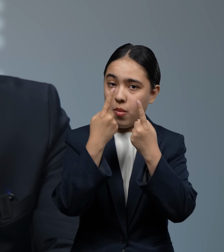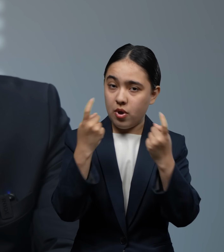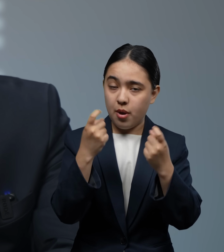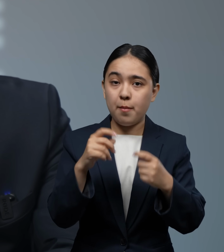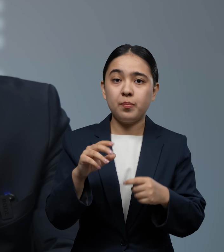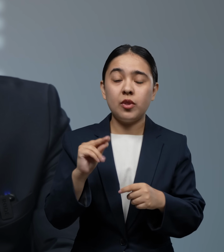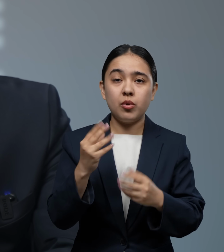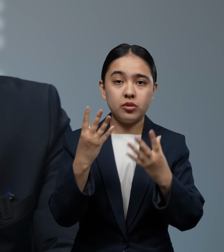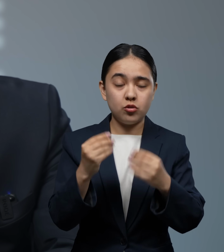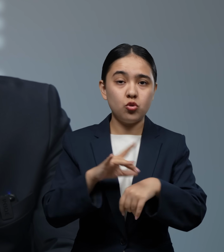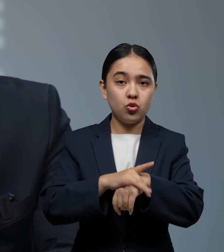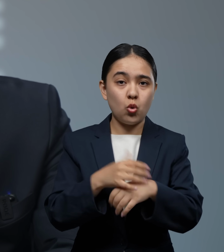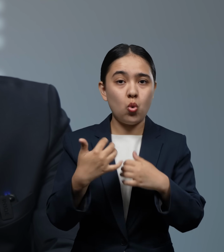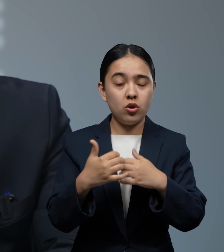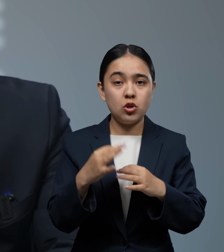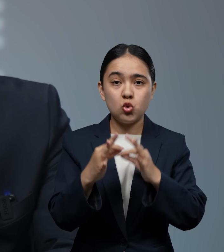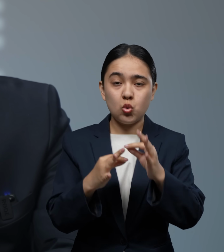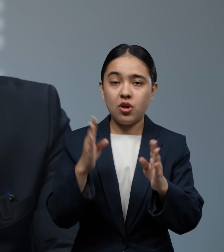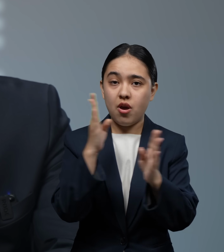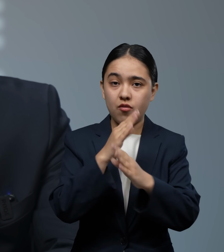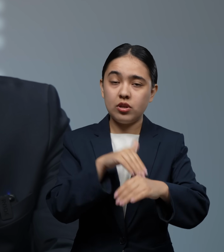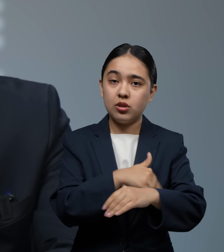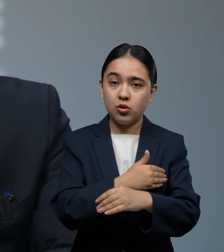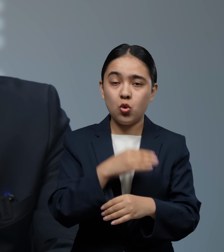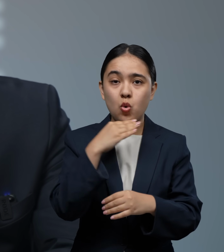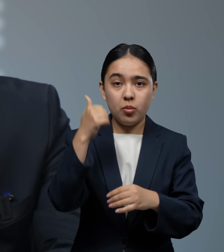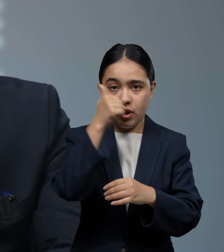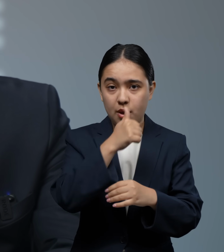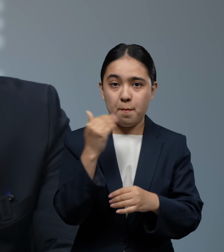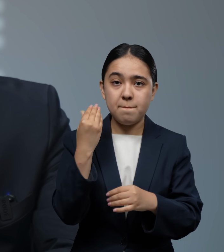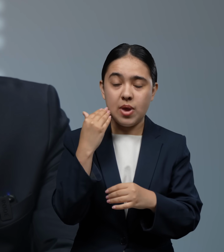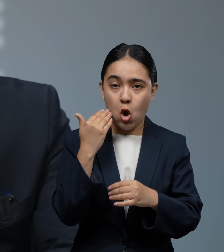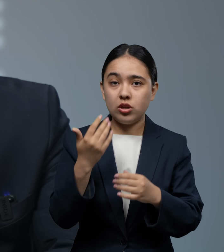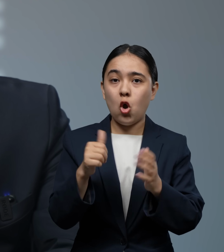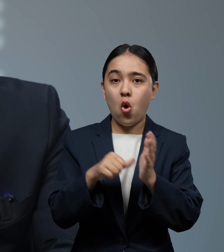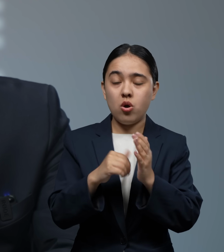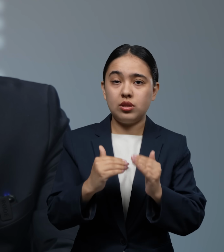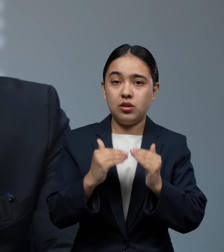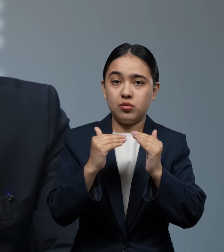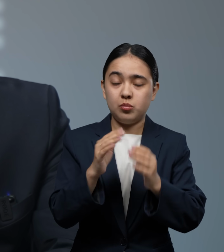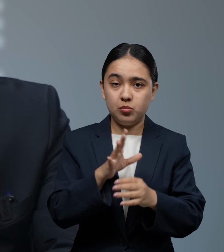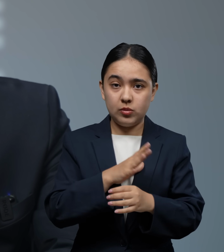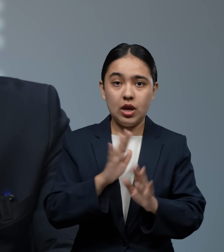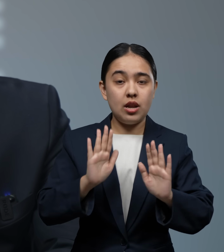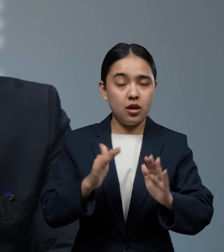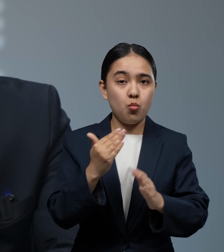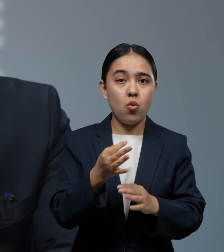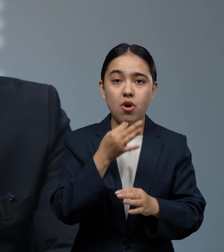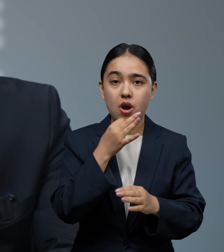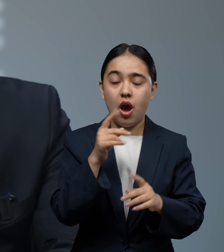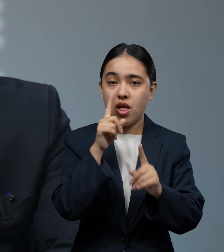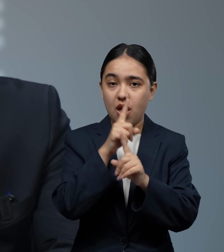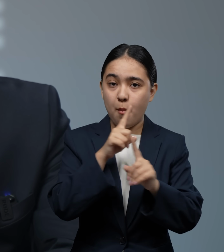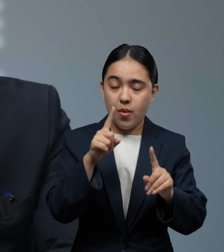ma'lum qilishicha, payshanba kuni Toshkentda o'rtacha sutkalik havo harorati ko'p yillik me'yordan 6 daraja yuqori bo'lgan, lekin bu